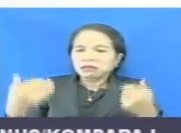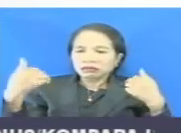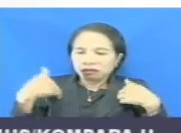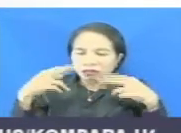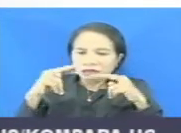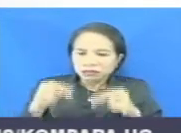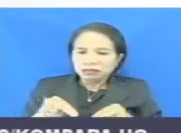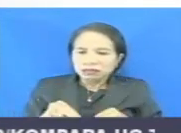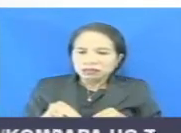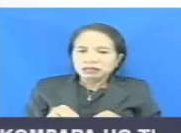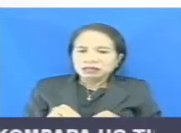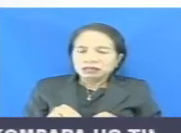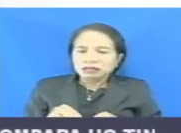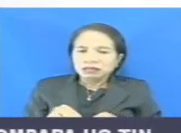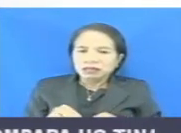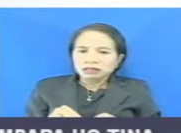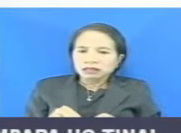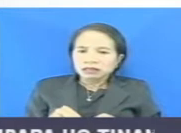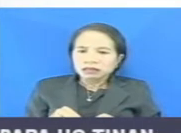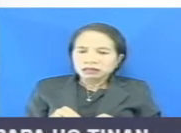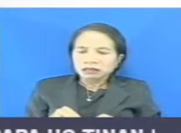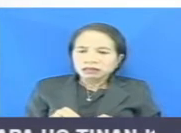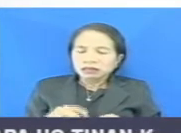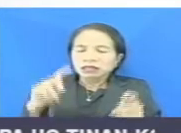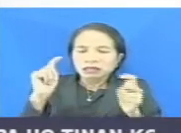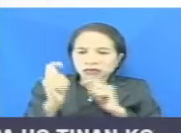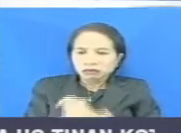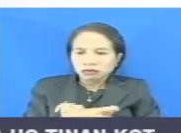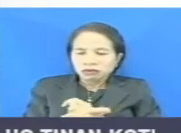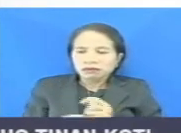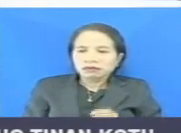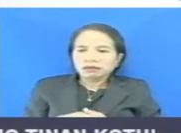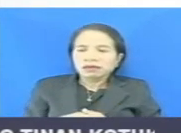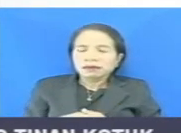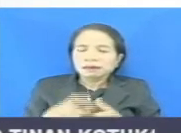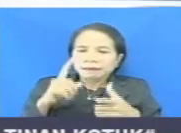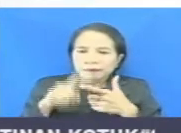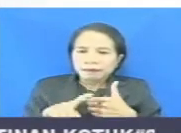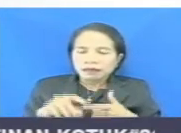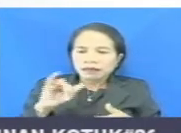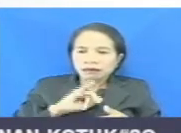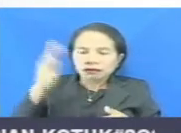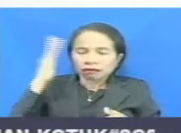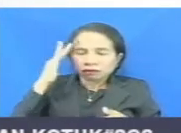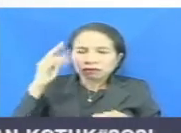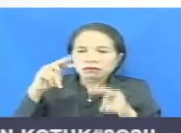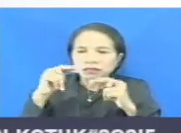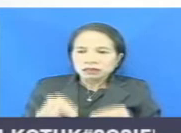precisa made yang upgrade ho modernisasau nebe mak iha ne persija. Segundo, hau hanoi persija